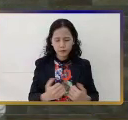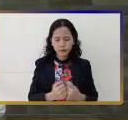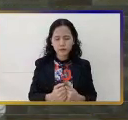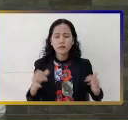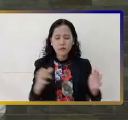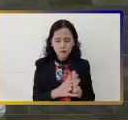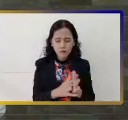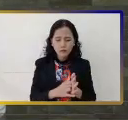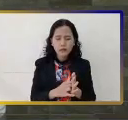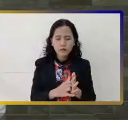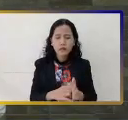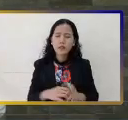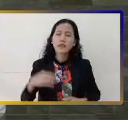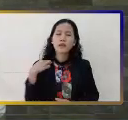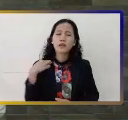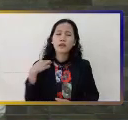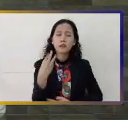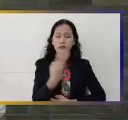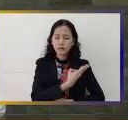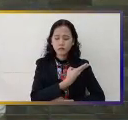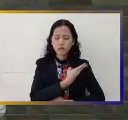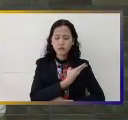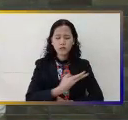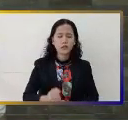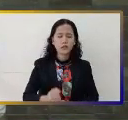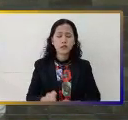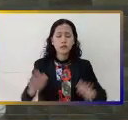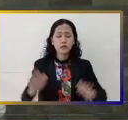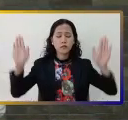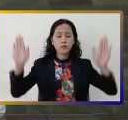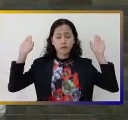po ay sumuko,